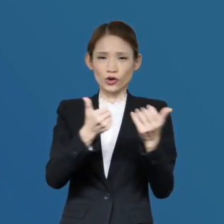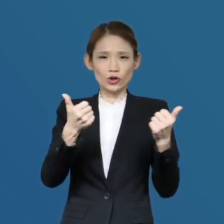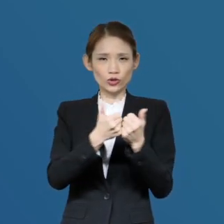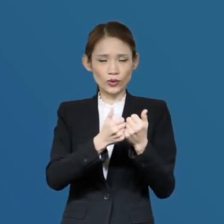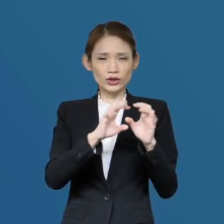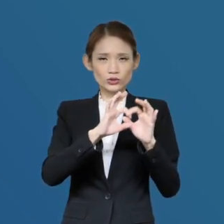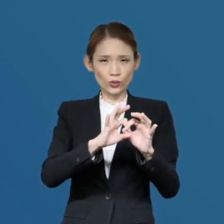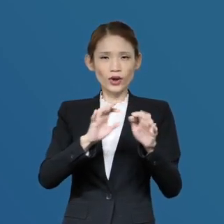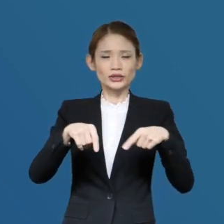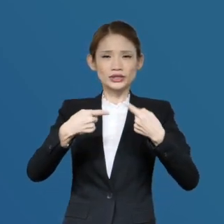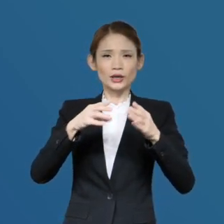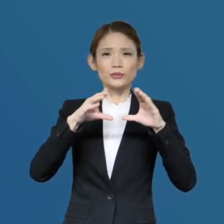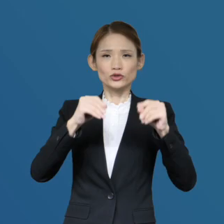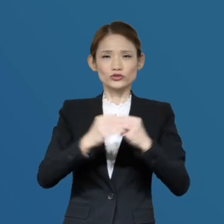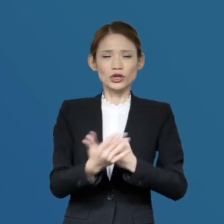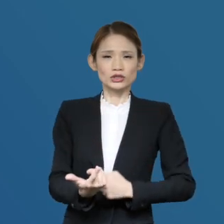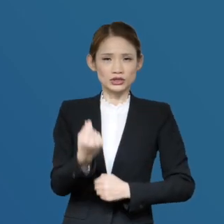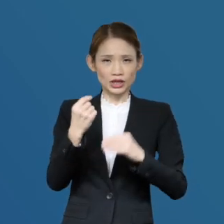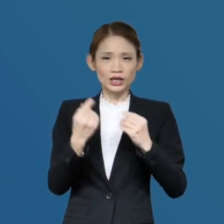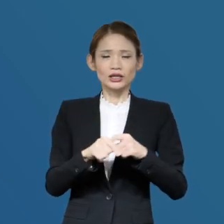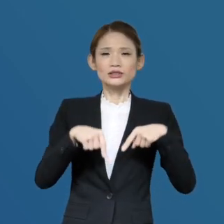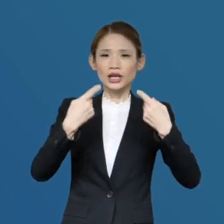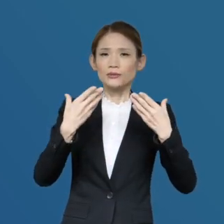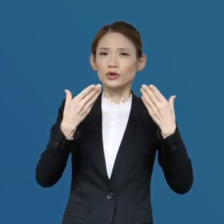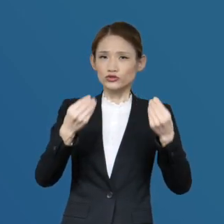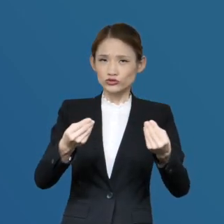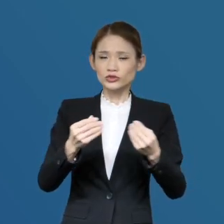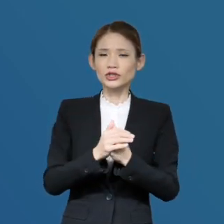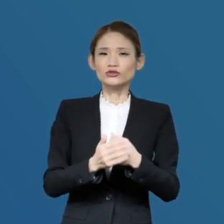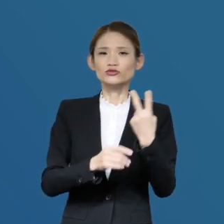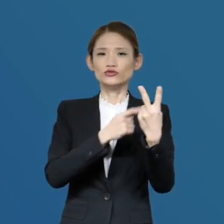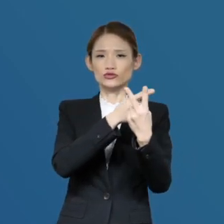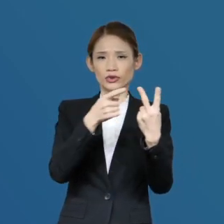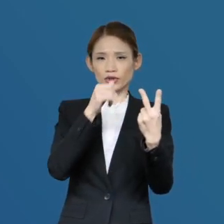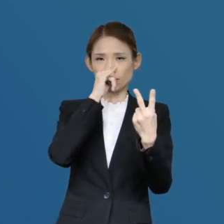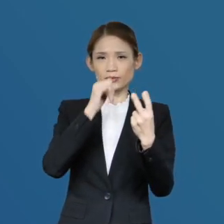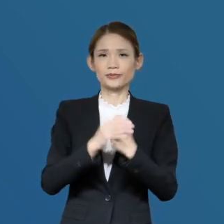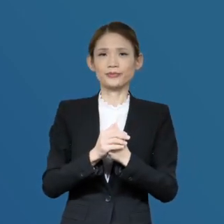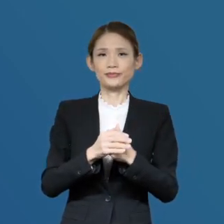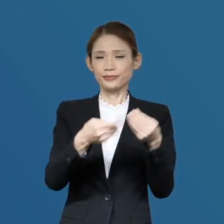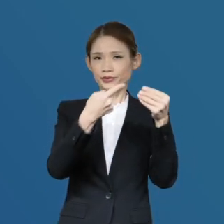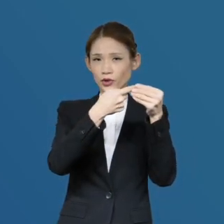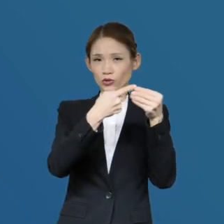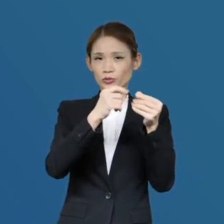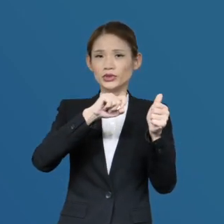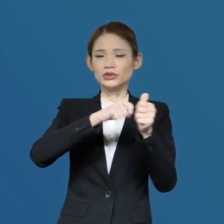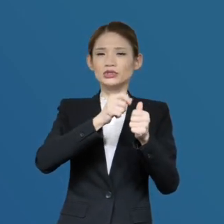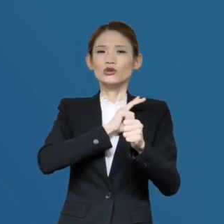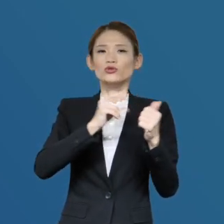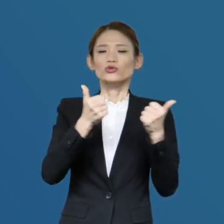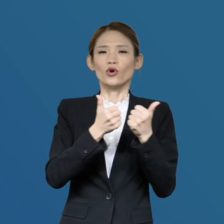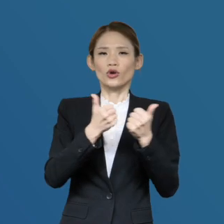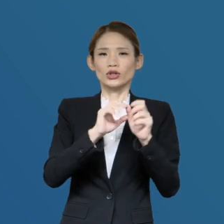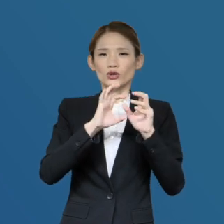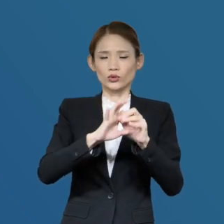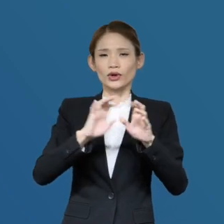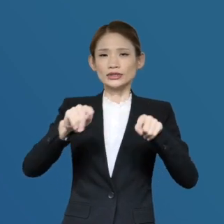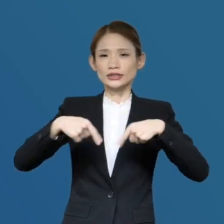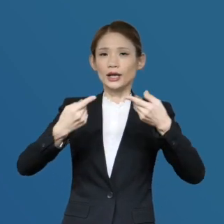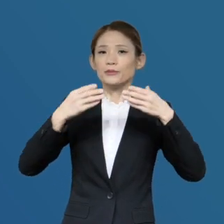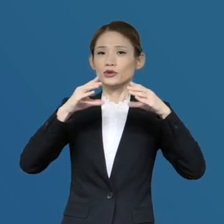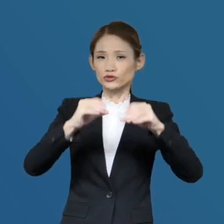통한 참여 중단, 즉시 참여 중단 두 가지입니다. 먼저 징계위원회를 통한